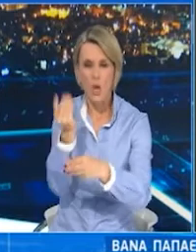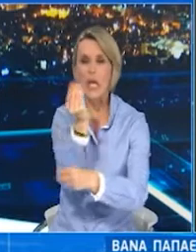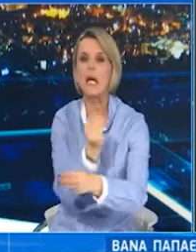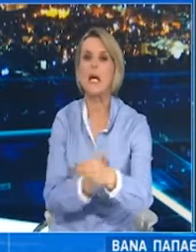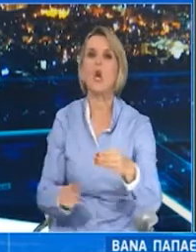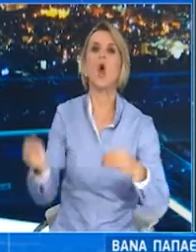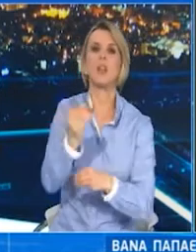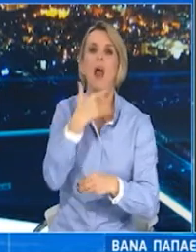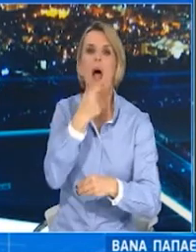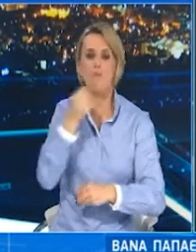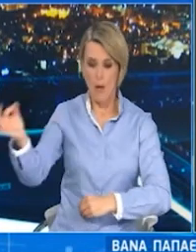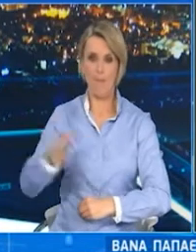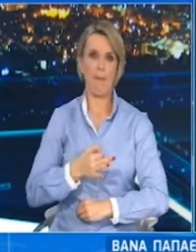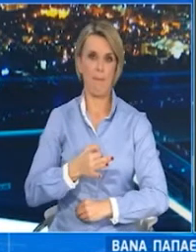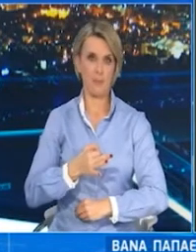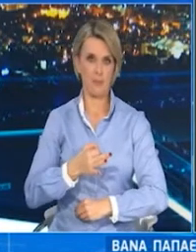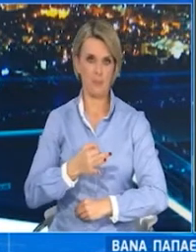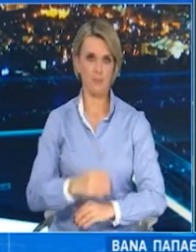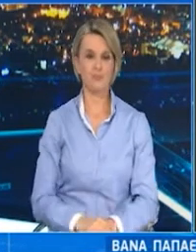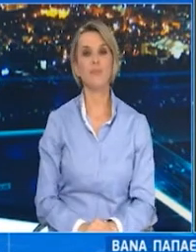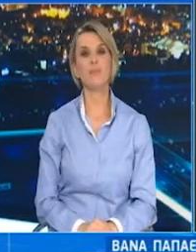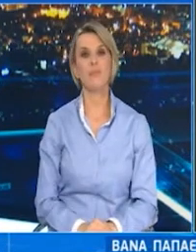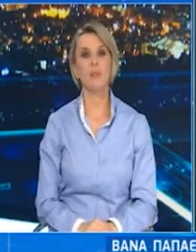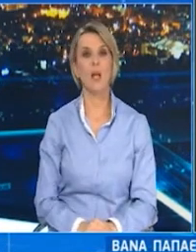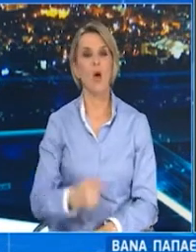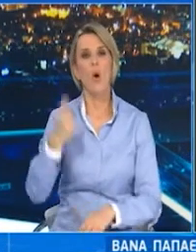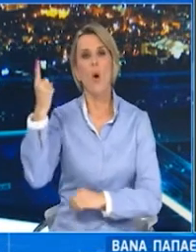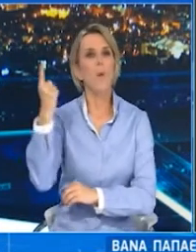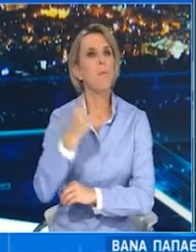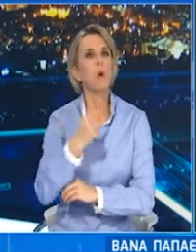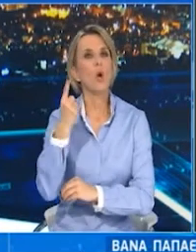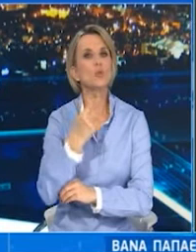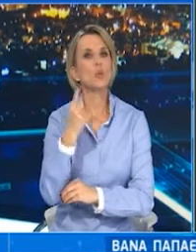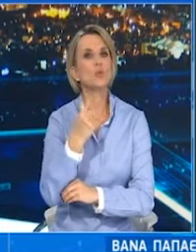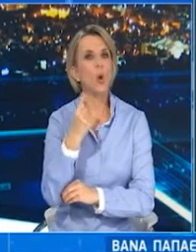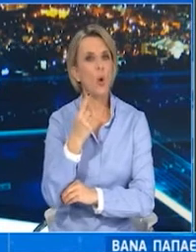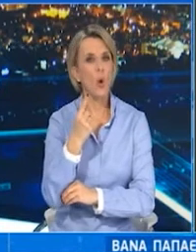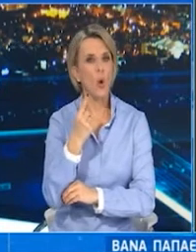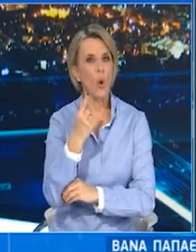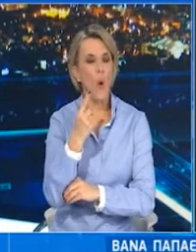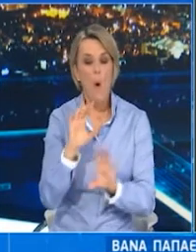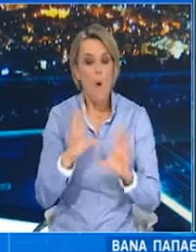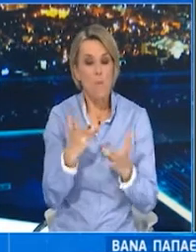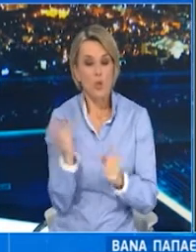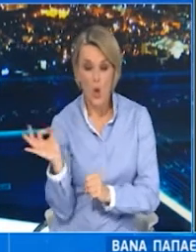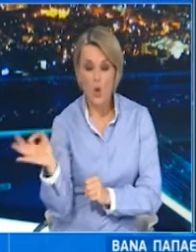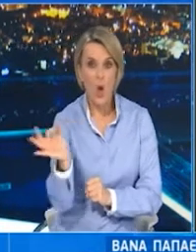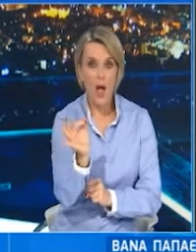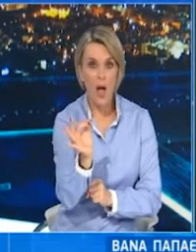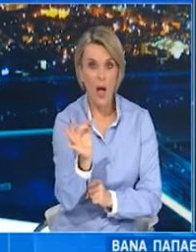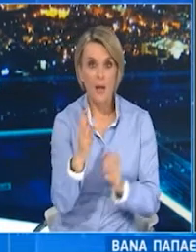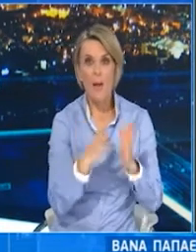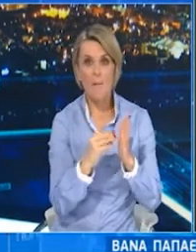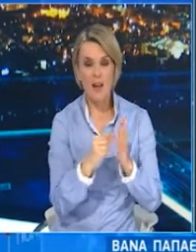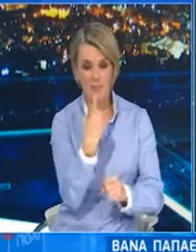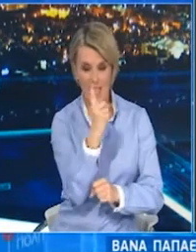μας. Ο δείκτης του κυλιόμενου μέσου αριθμού κρουσμάτων των τελευταίων 7 ημερών ανά 100.000 πληθυσμού είναι ιδιαίτερα αυξημένο στη